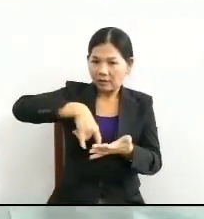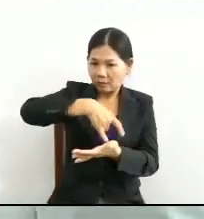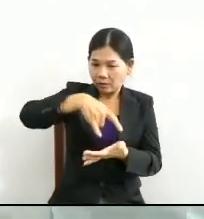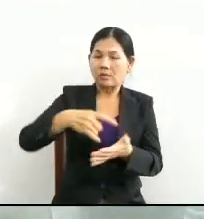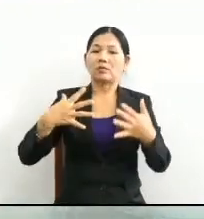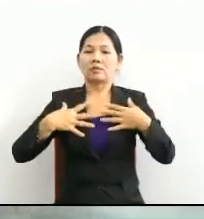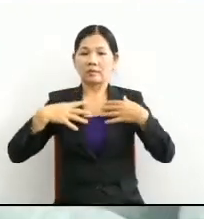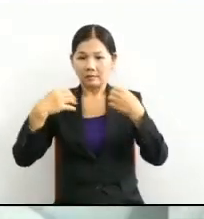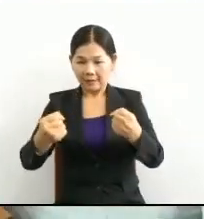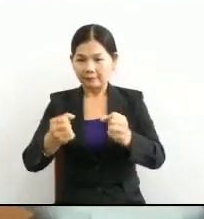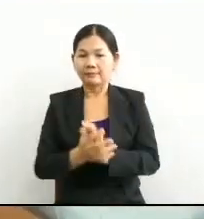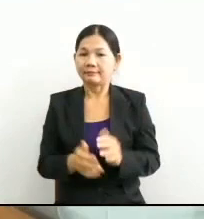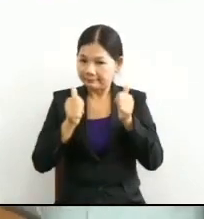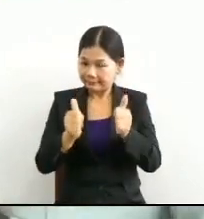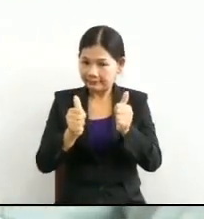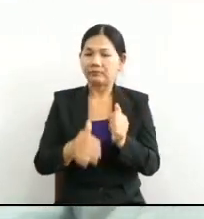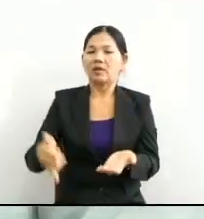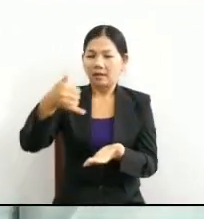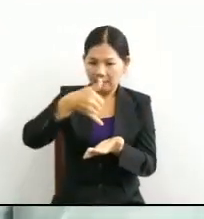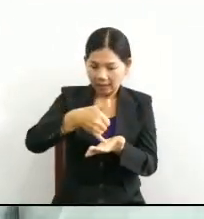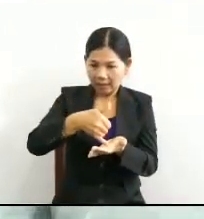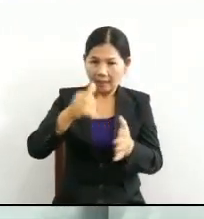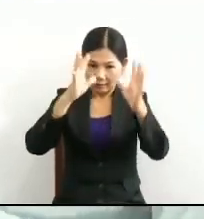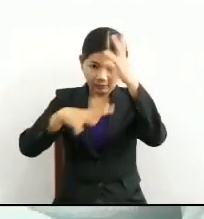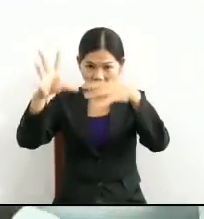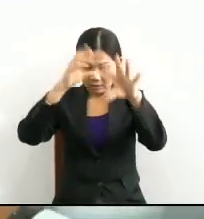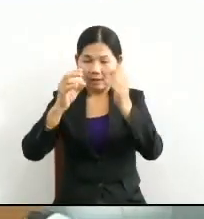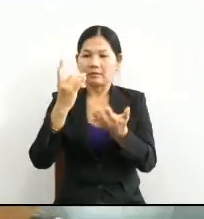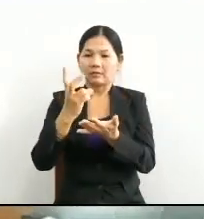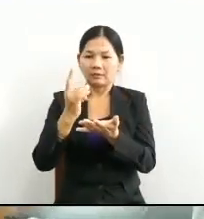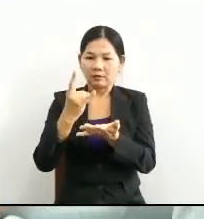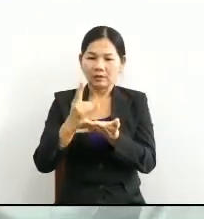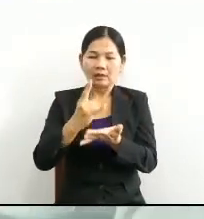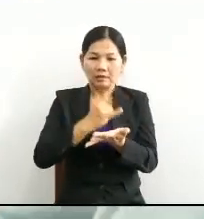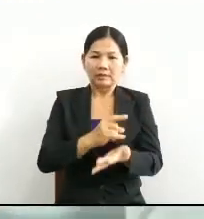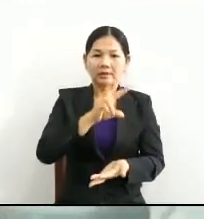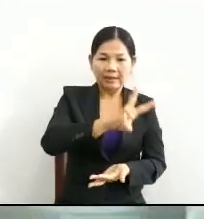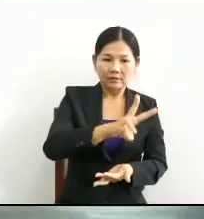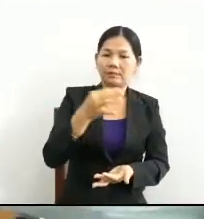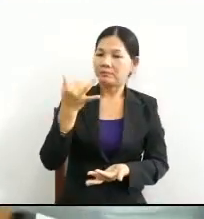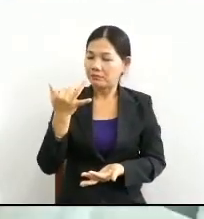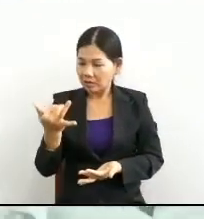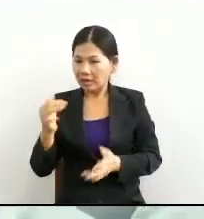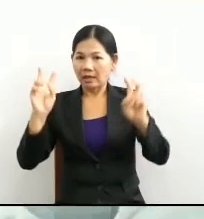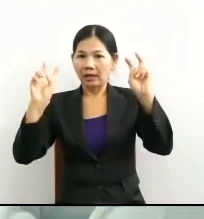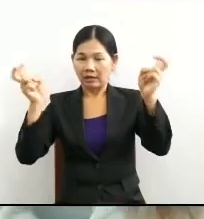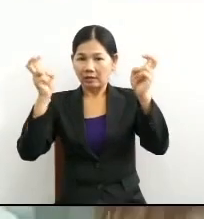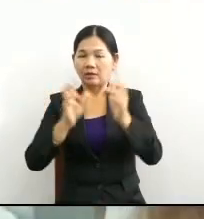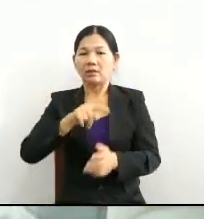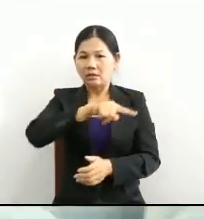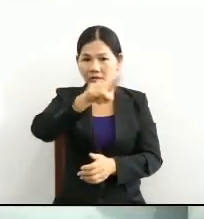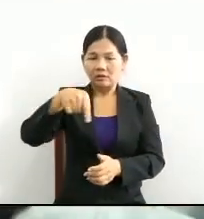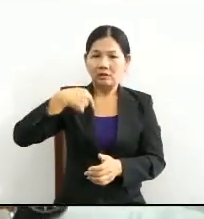cha là nè con chắc ngày nay dương nay một riêng mới riêng thì sam sắp làm pí miên chấm nón chân khá